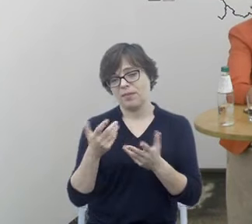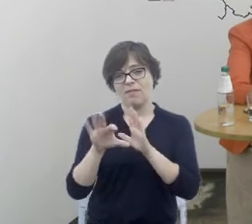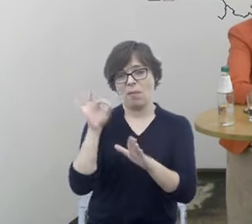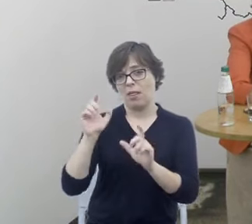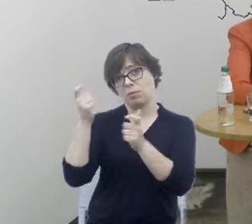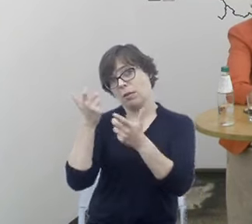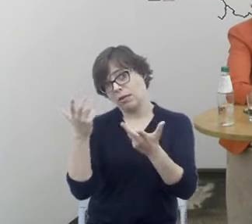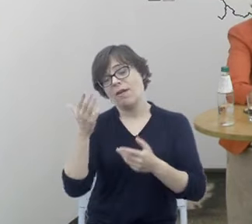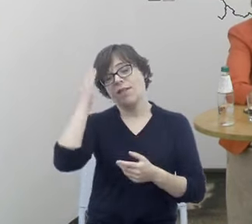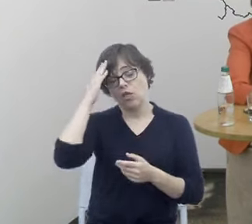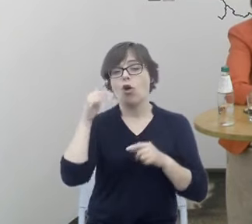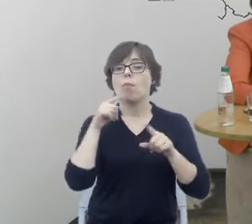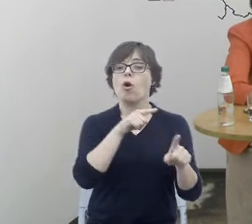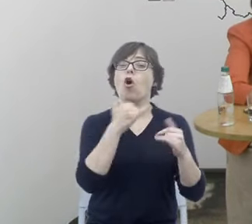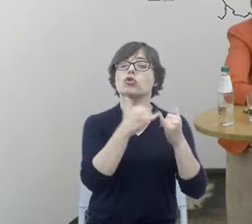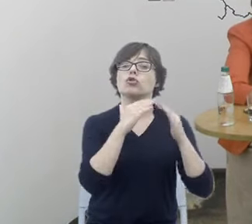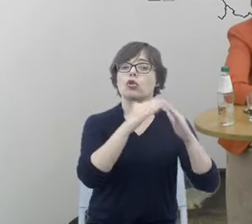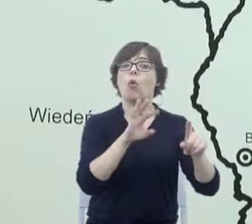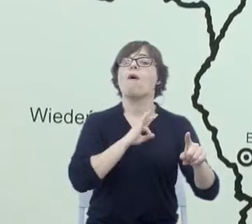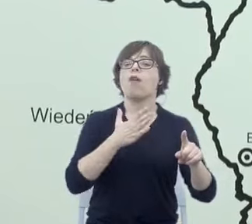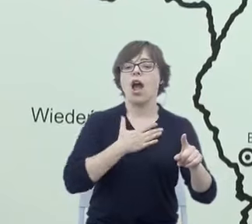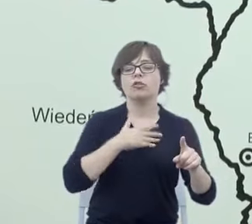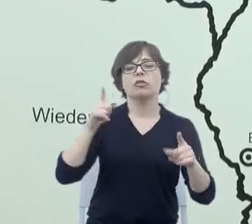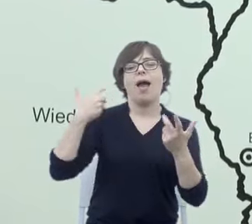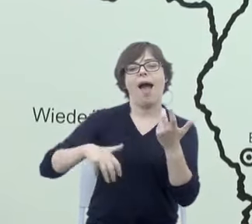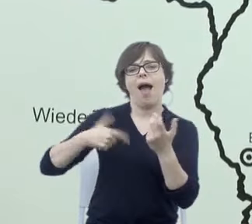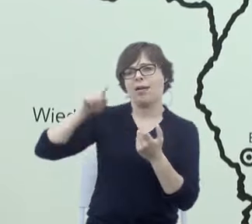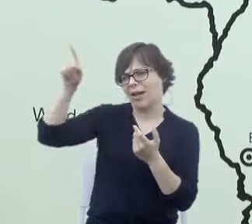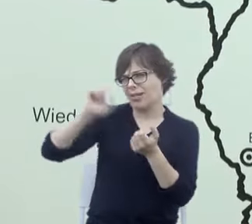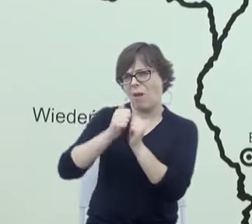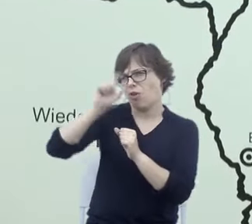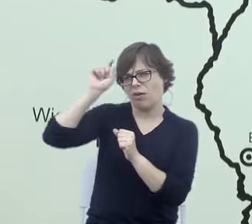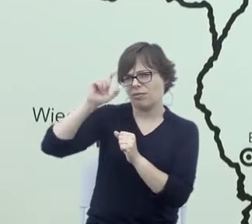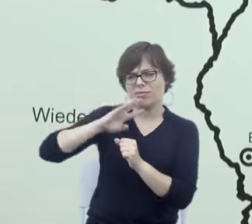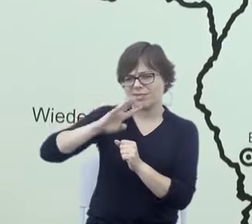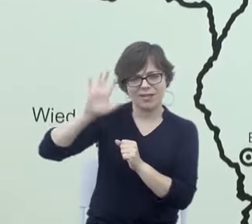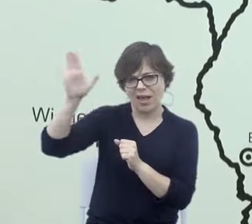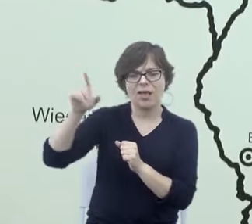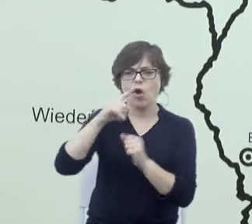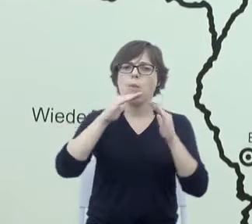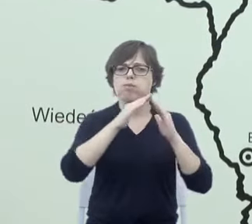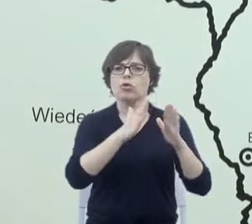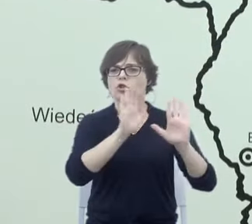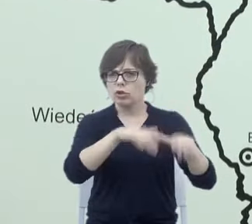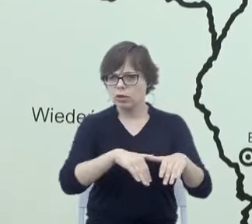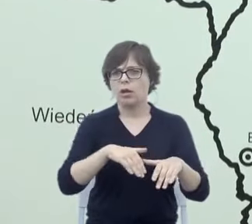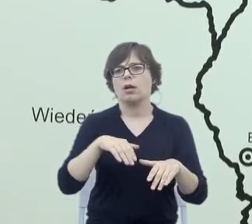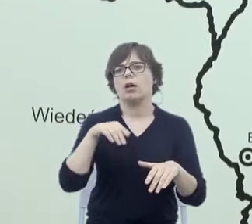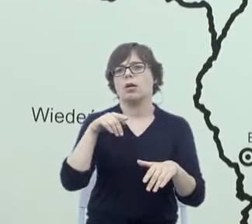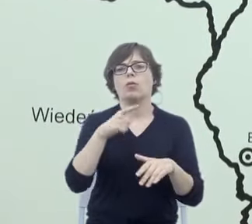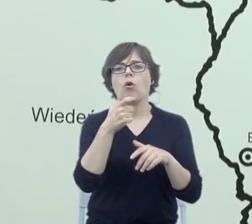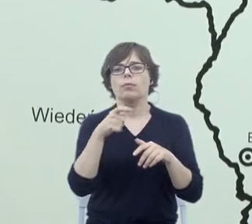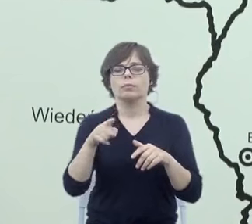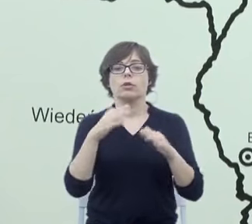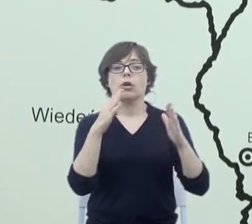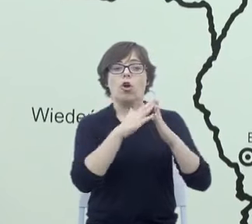że właściciel jest no, w ogóle w Argentynie, w Stanach w ogóle został po nim budynek i on jest trochę oddalony w Jedwabnym, no, na